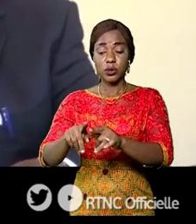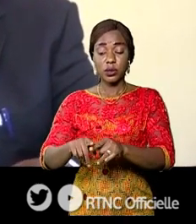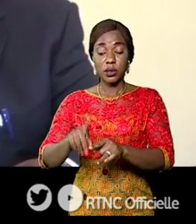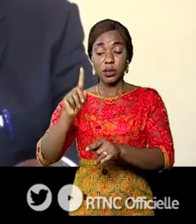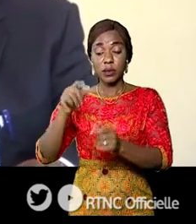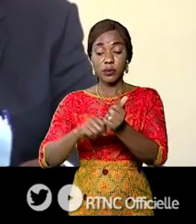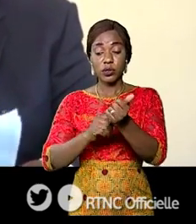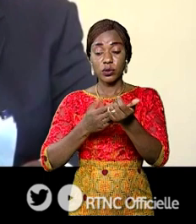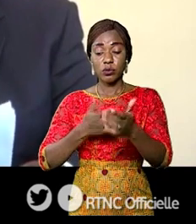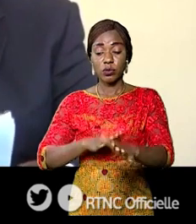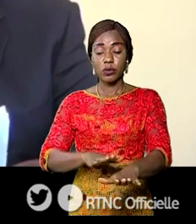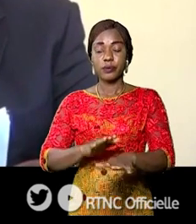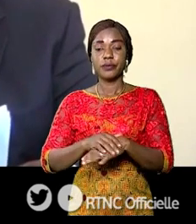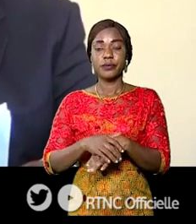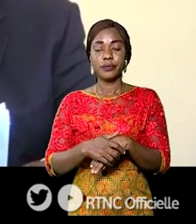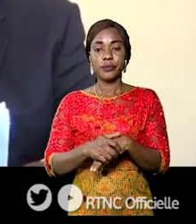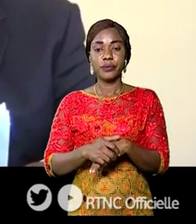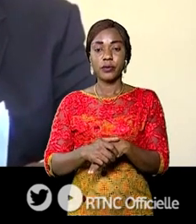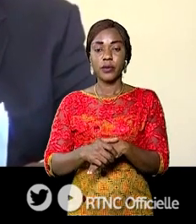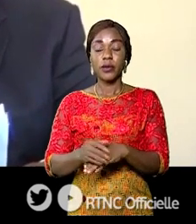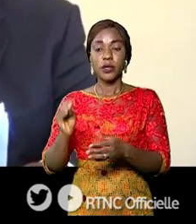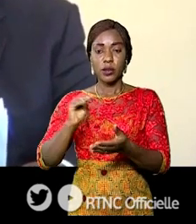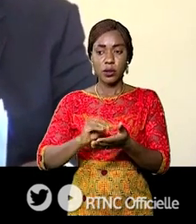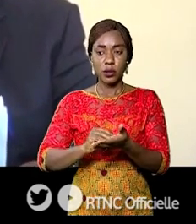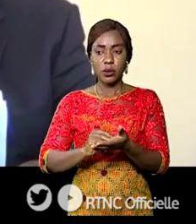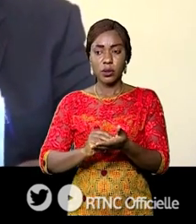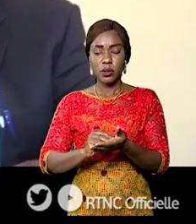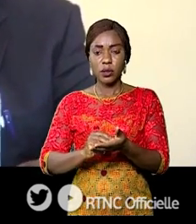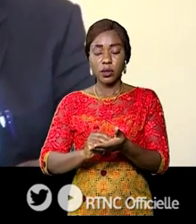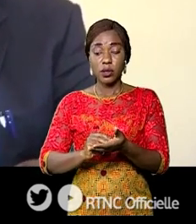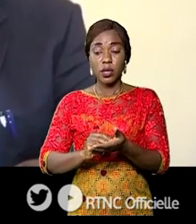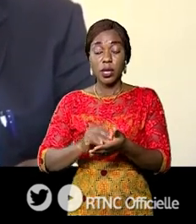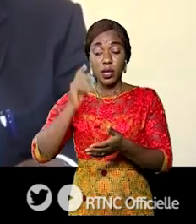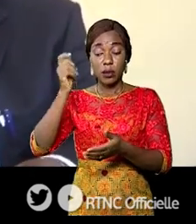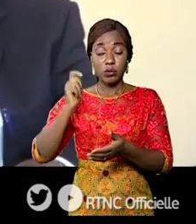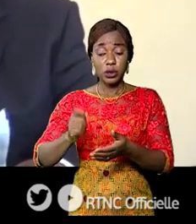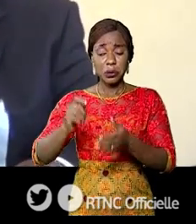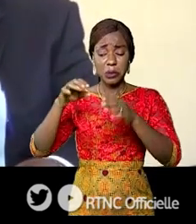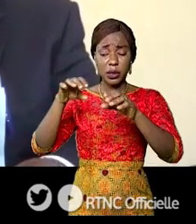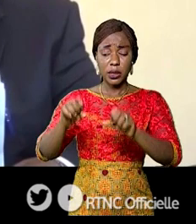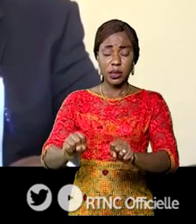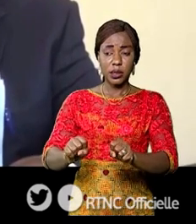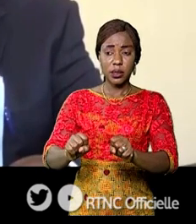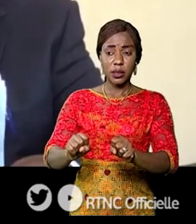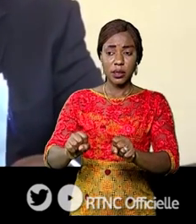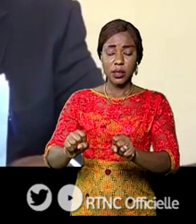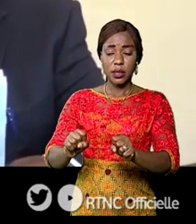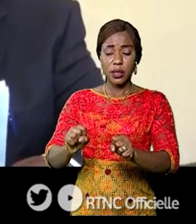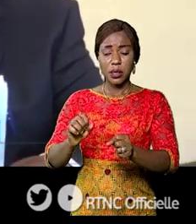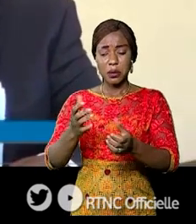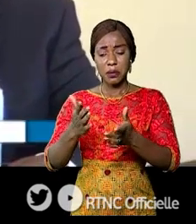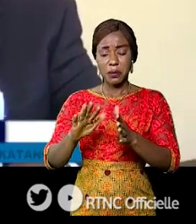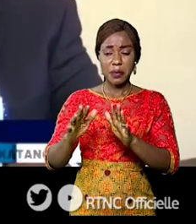d'homme. Tentative qui a été déjouée par les forces de l'ordre. vers